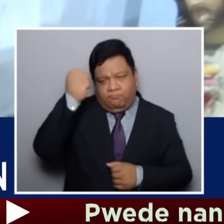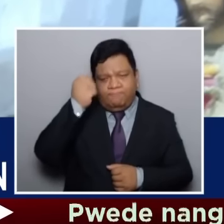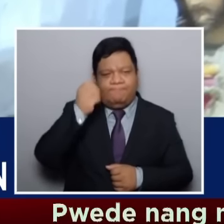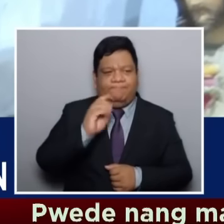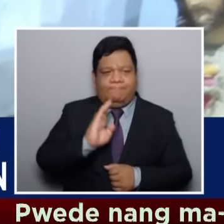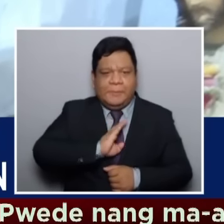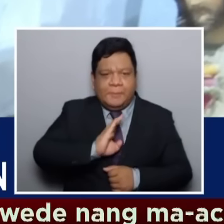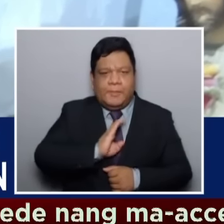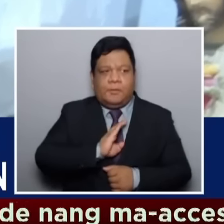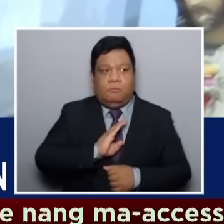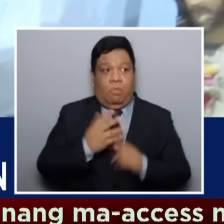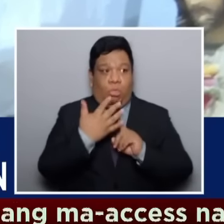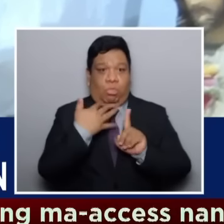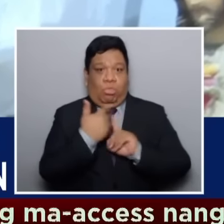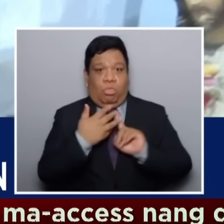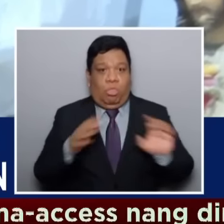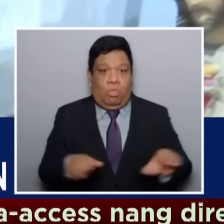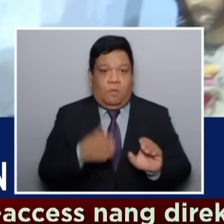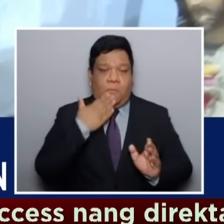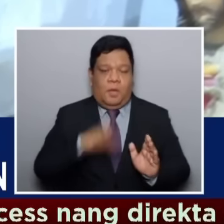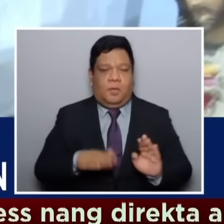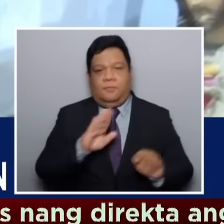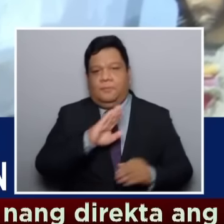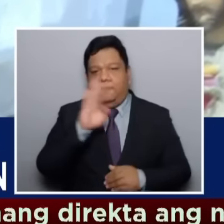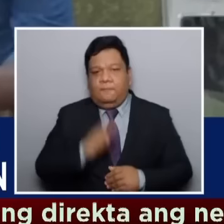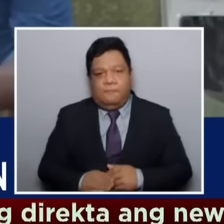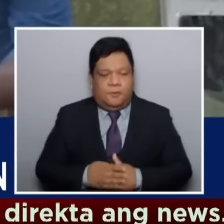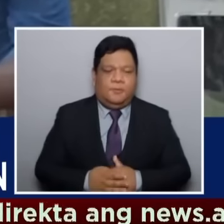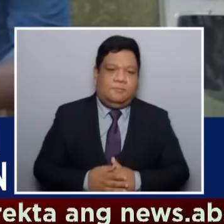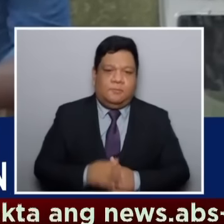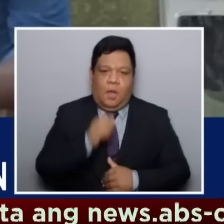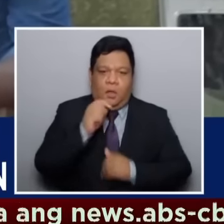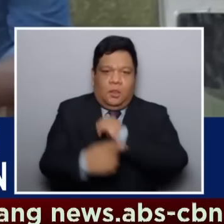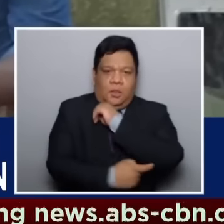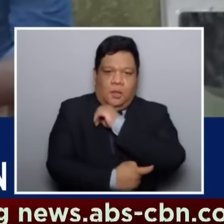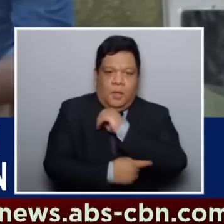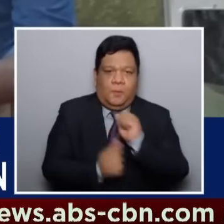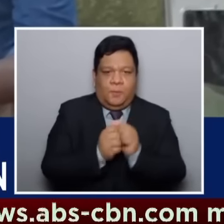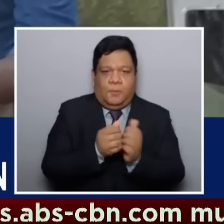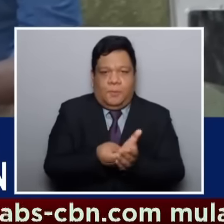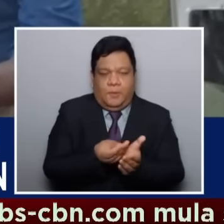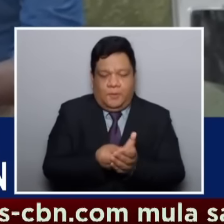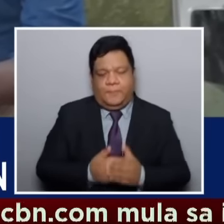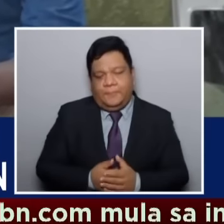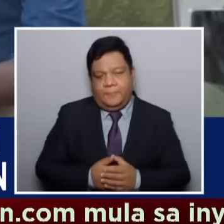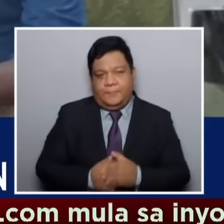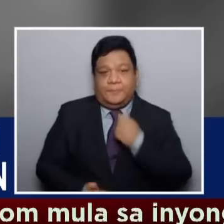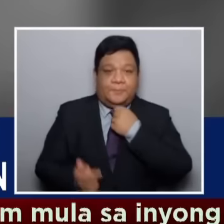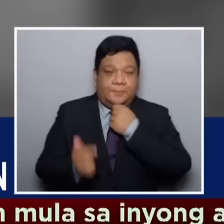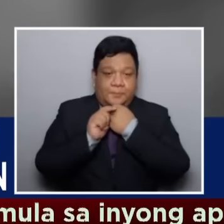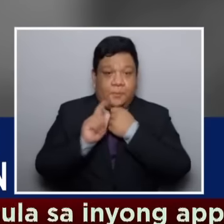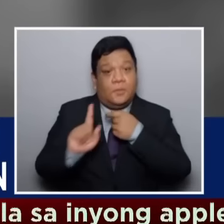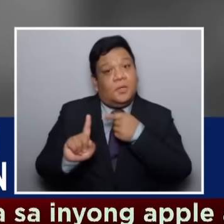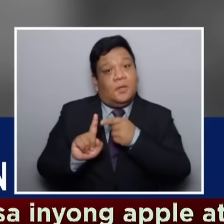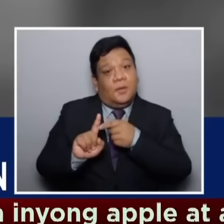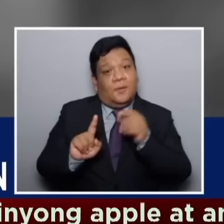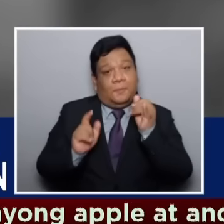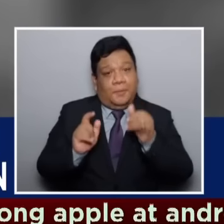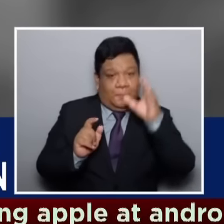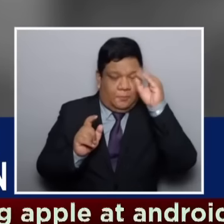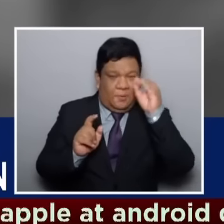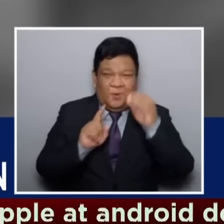siya natukso. Gumawa ng masama. Hindi siya natukso sa pera. Para kay Martin, kahit kapos sa pera dahil marami